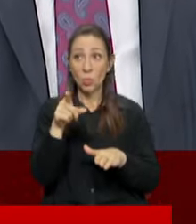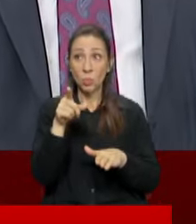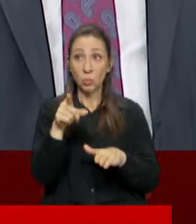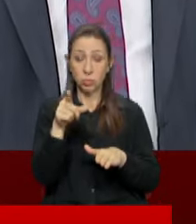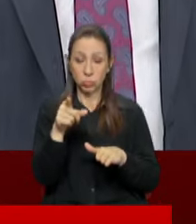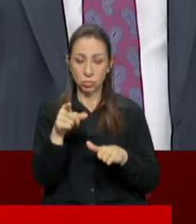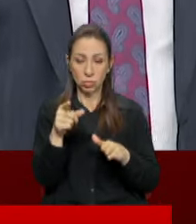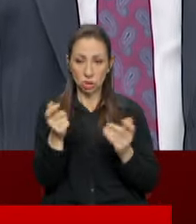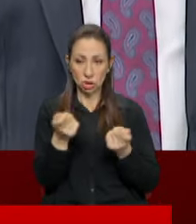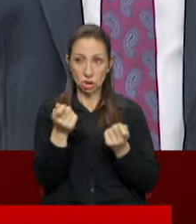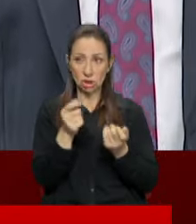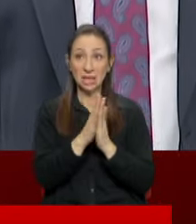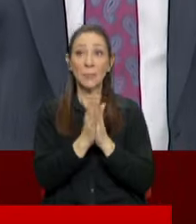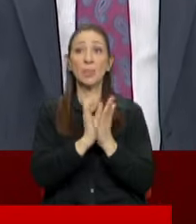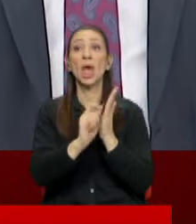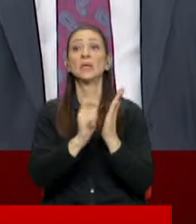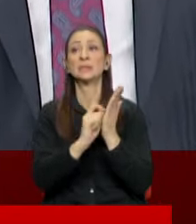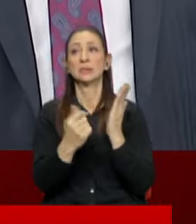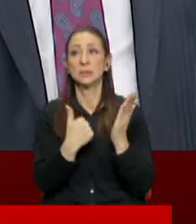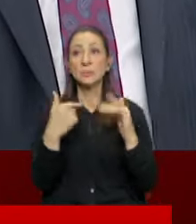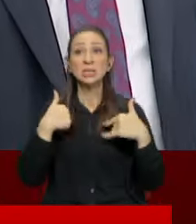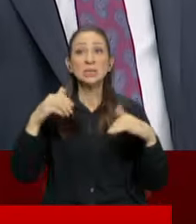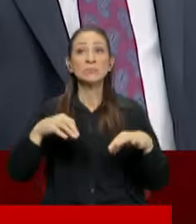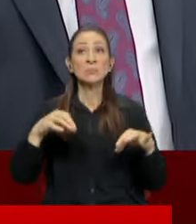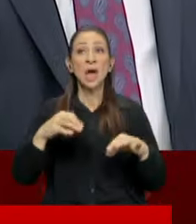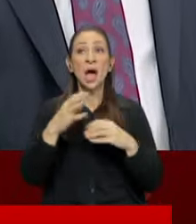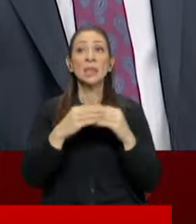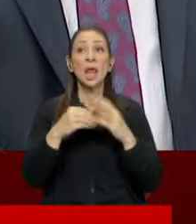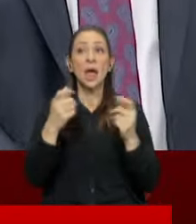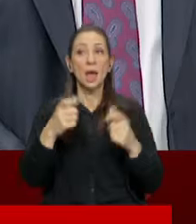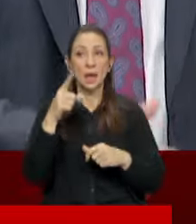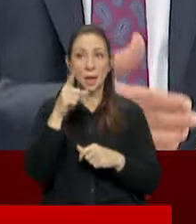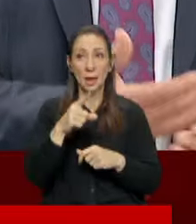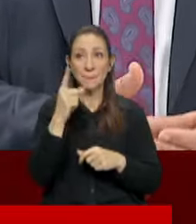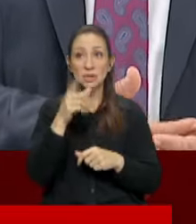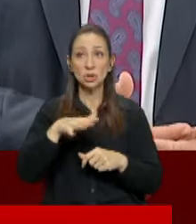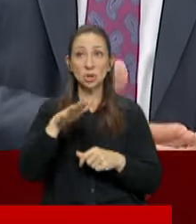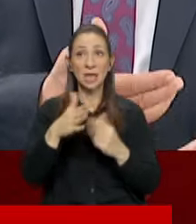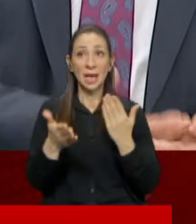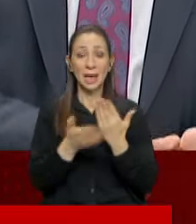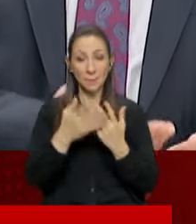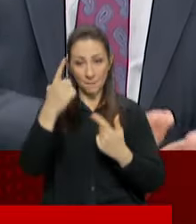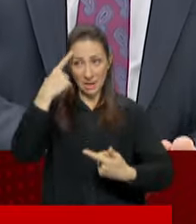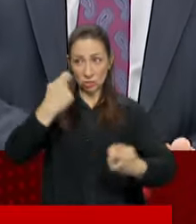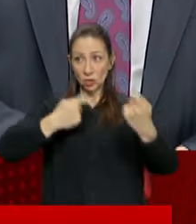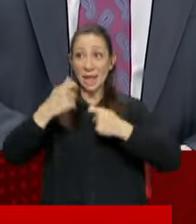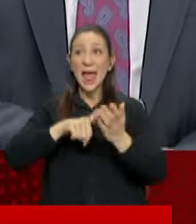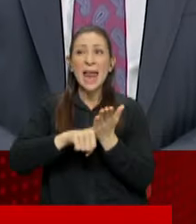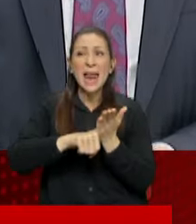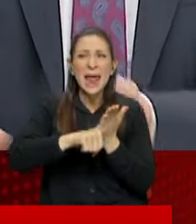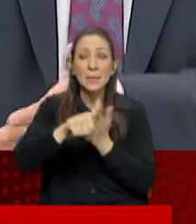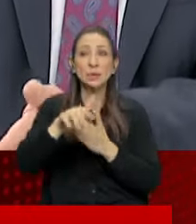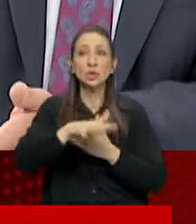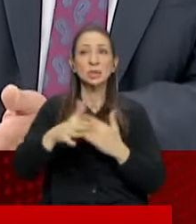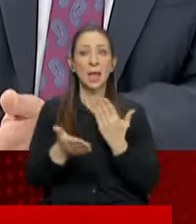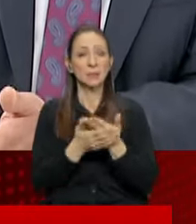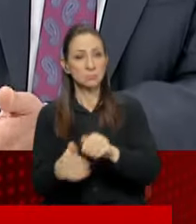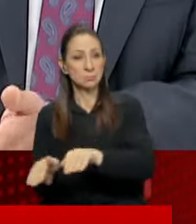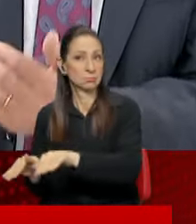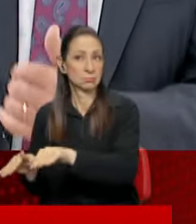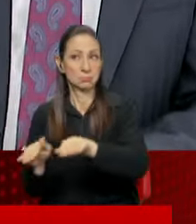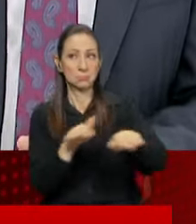bunların şeyini yazdık, kitabını yazdık. Şimdi biz mesela Adana'da bir sosyal yardım için başvuran herkese sosyal yardım yapıyoruz